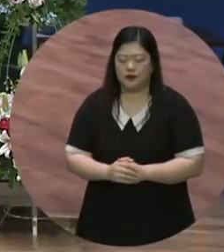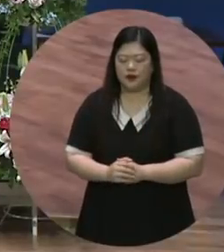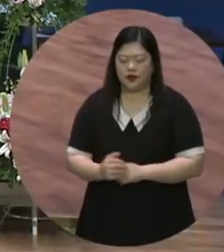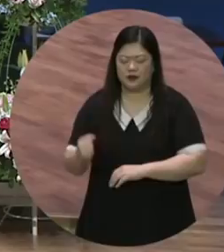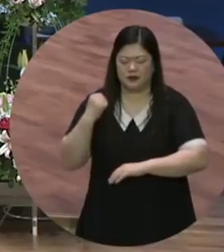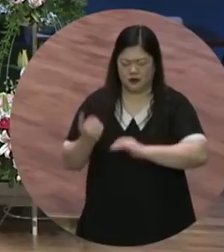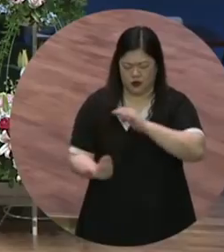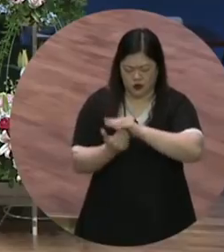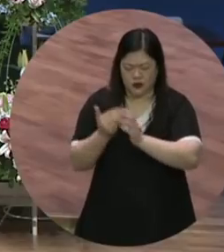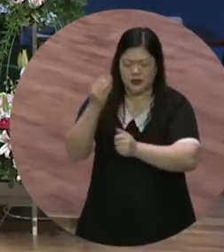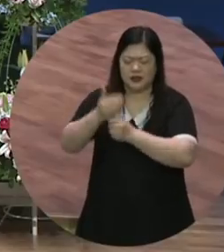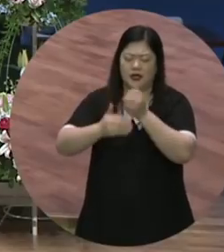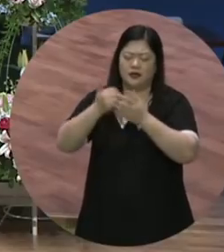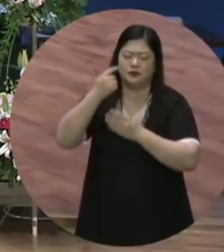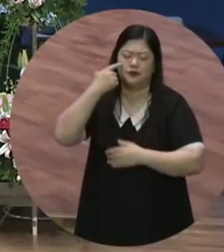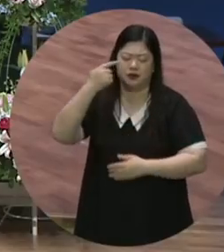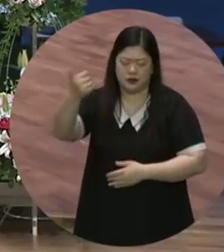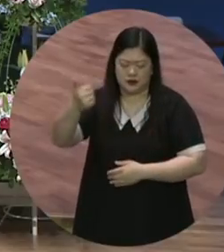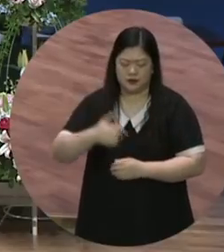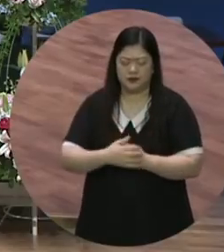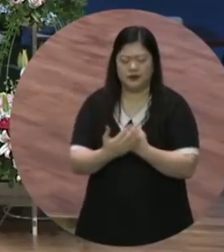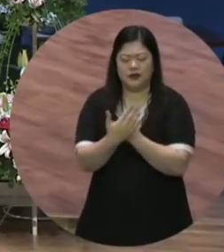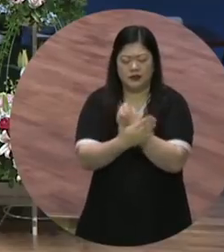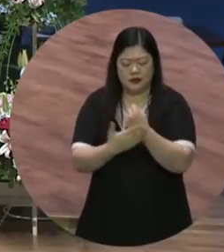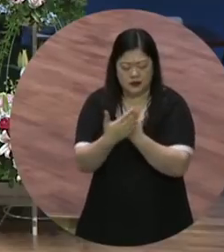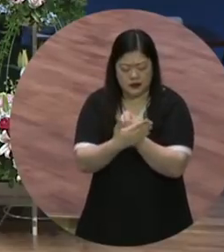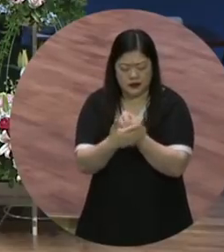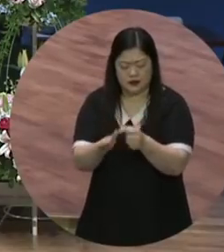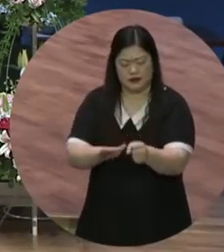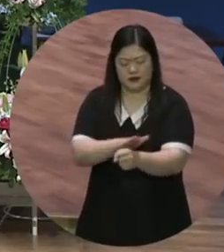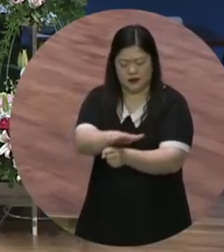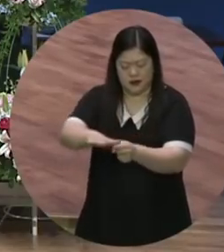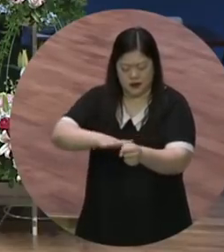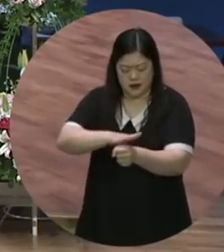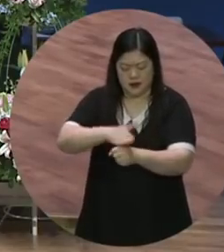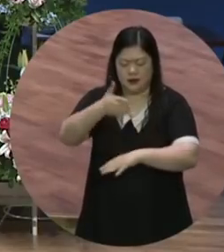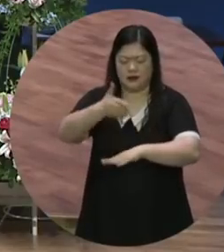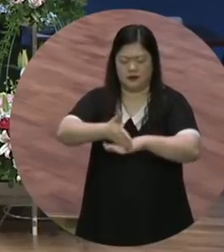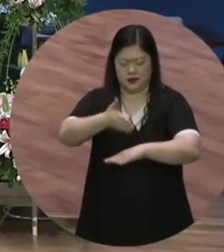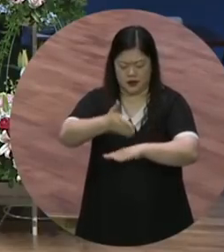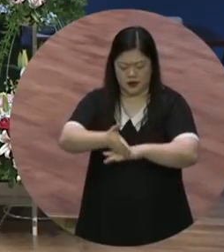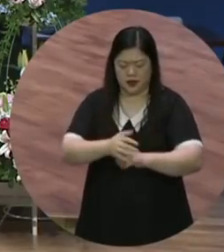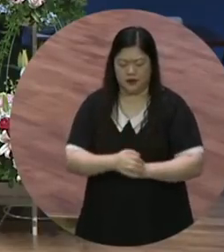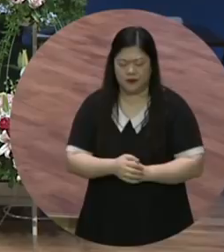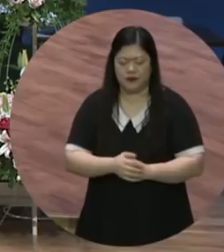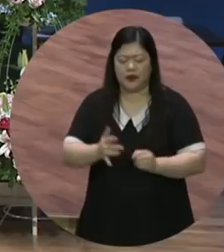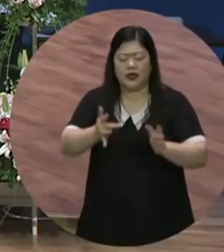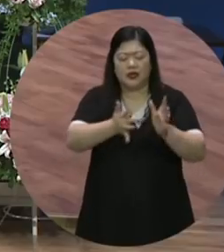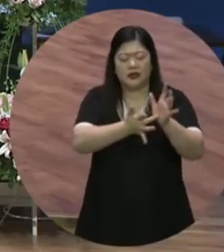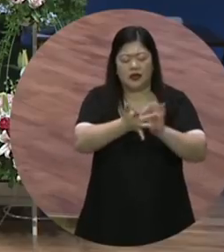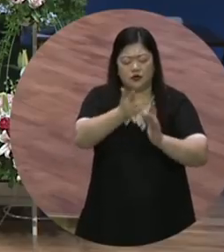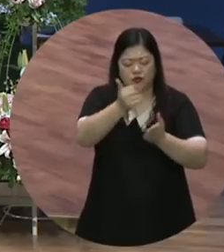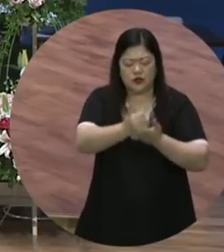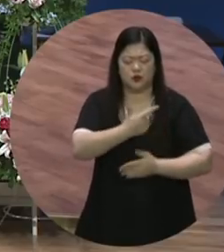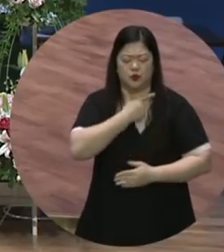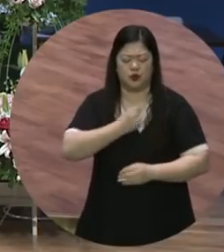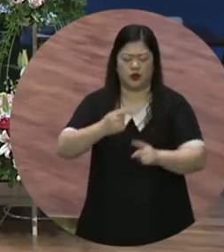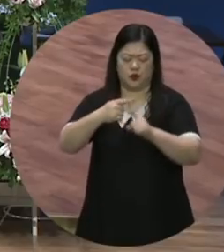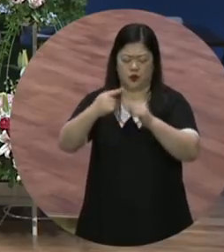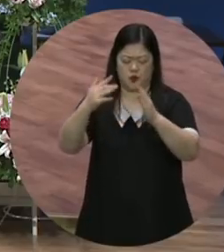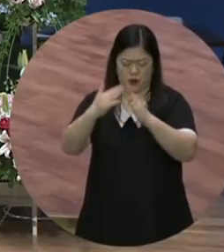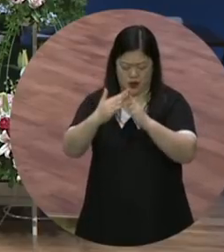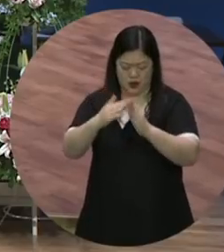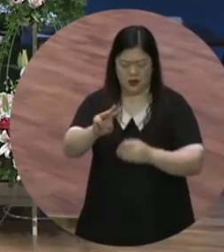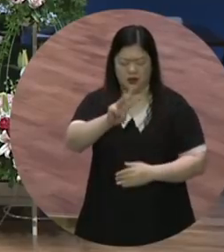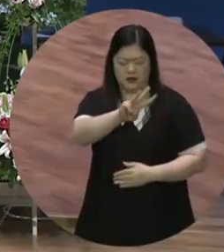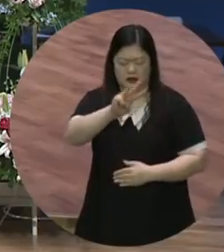전능하신 하나님 아버지, 은혜와 사랑을 감사드립니다. 예수님이 원하는 예원교회를 인도하시고 찬송과 기도로